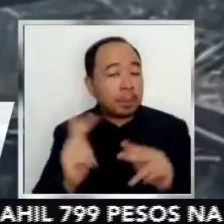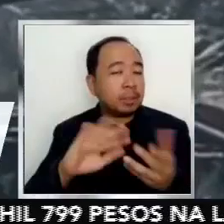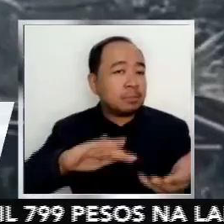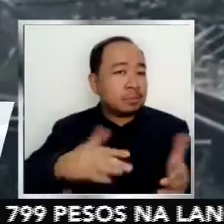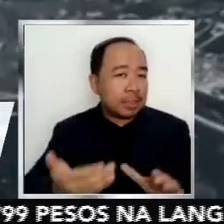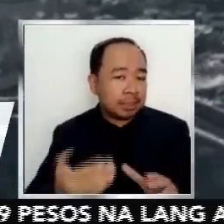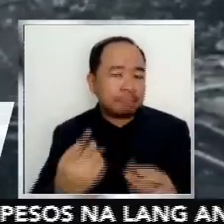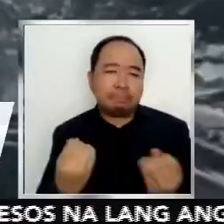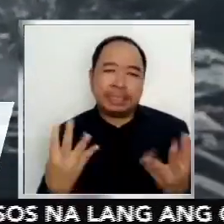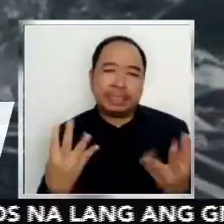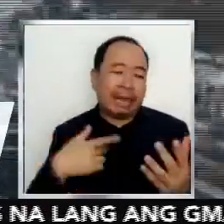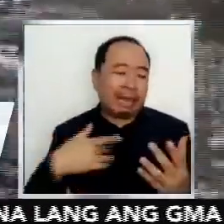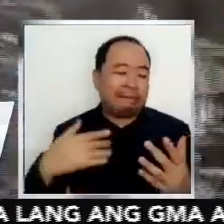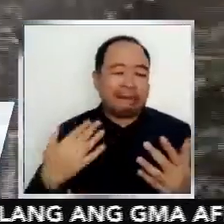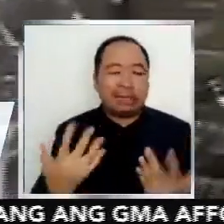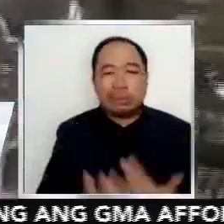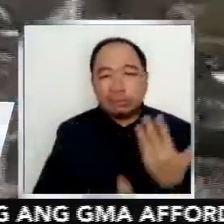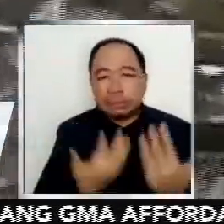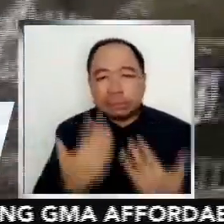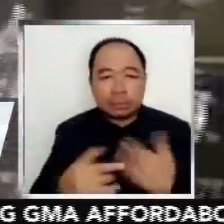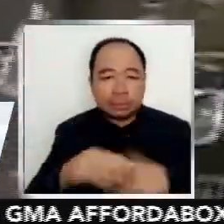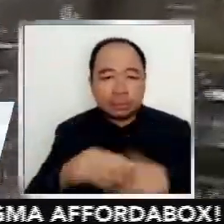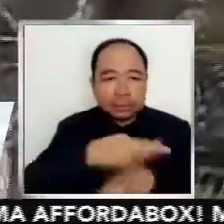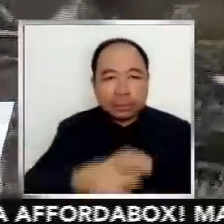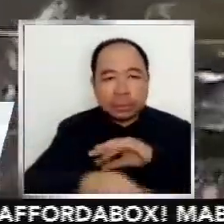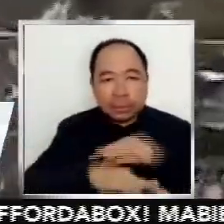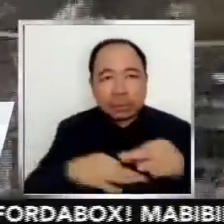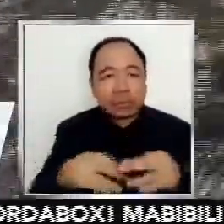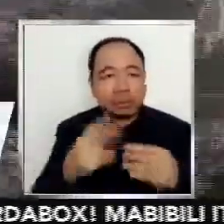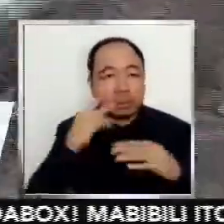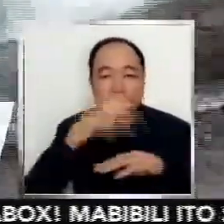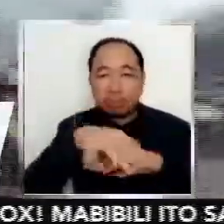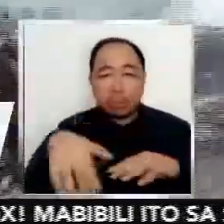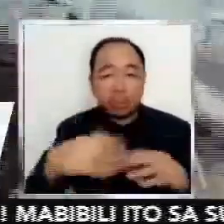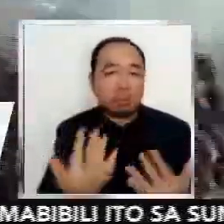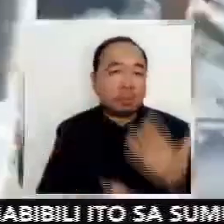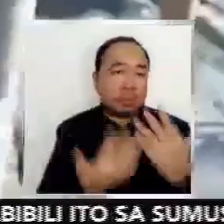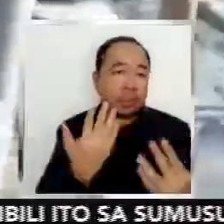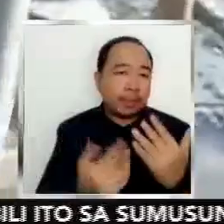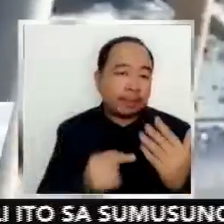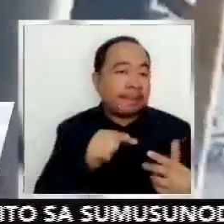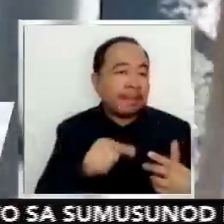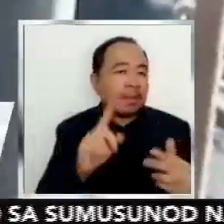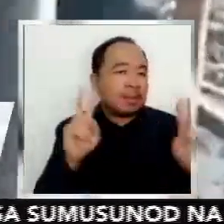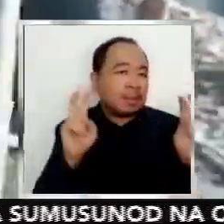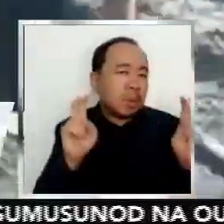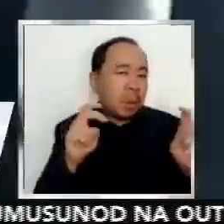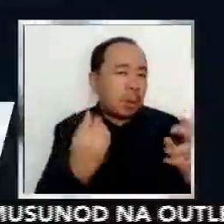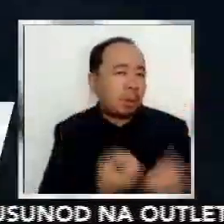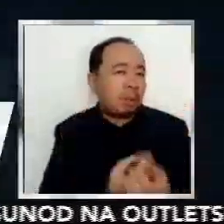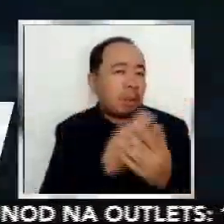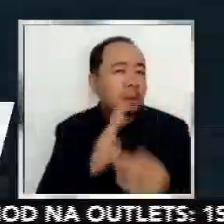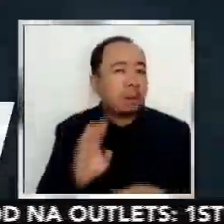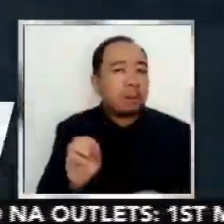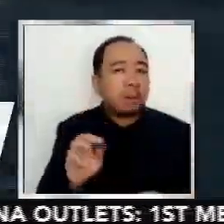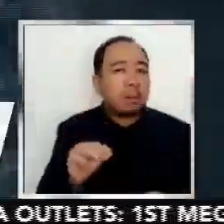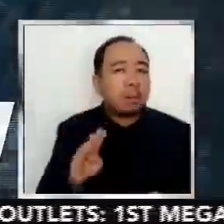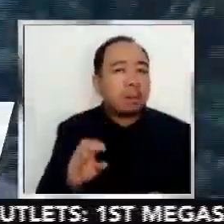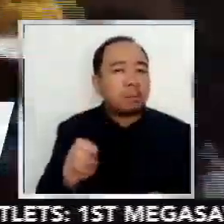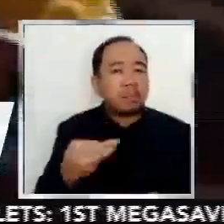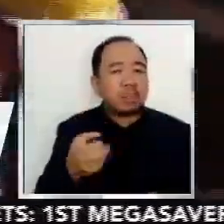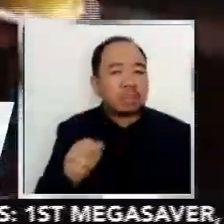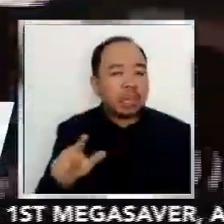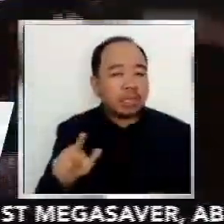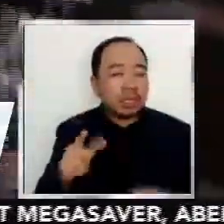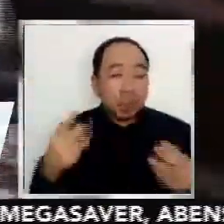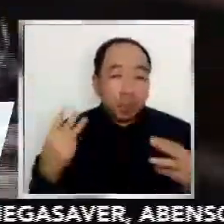ilang kalapit na bahay. Base sa investigasyon, isang klase ng paputok na kung tawagi bombshell ang naging mitya ng pagsabog. Pinalala pa raw ng